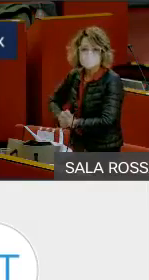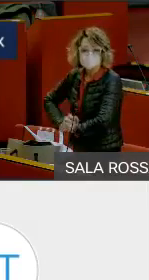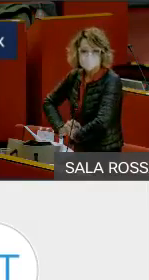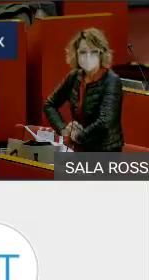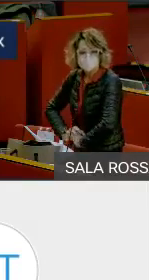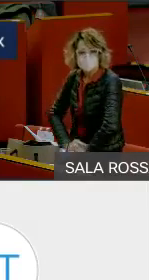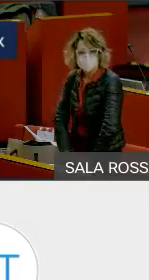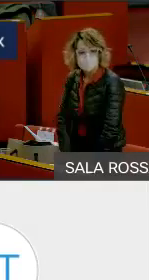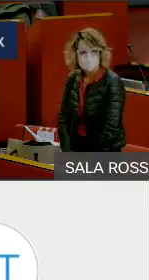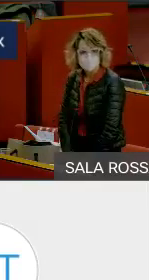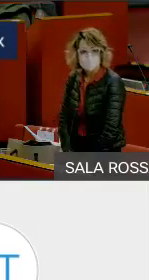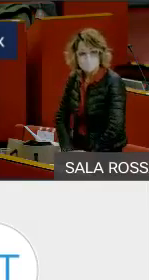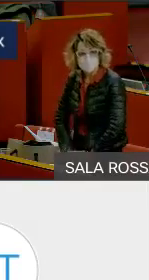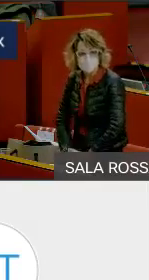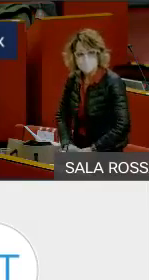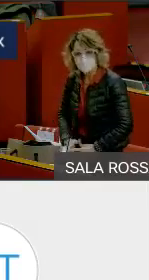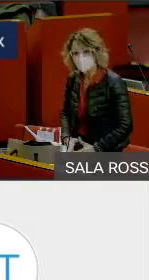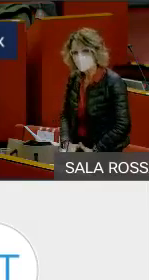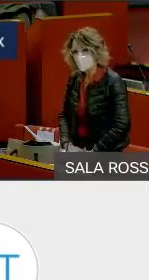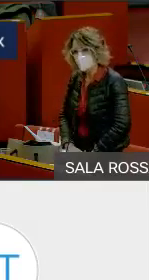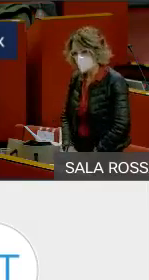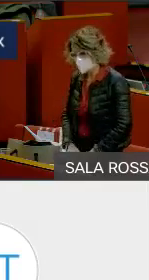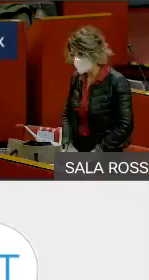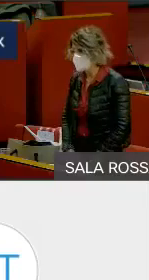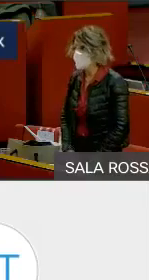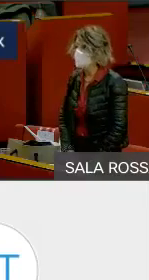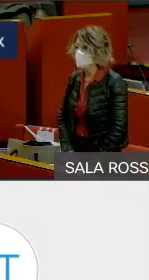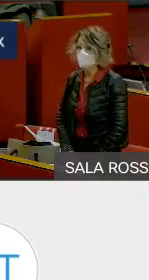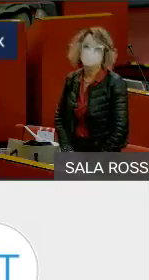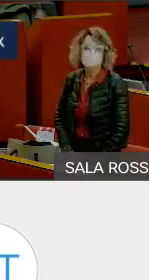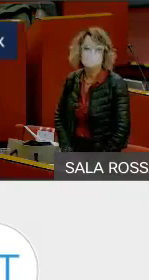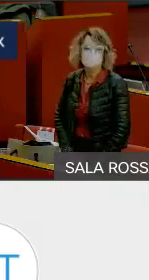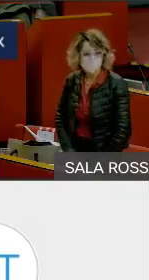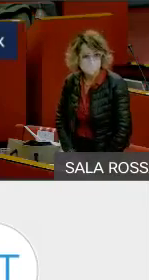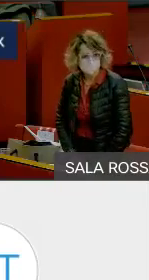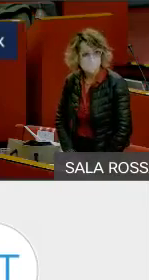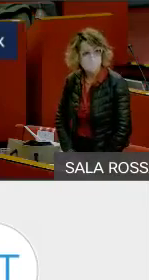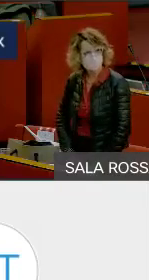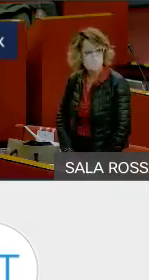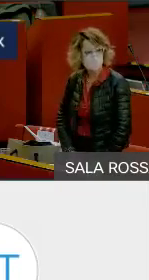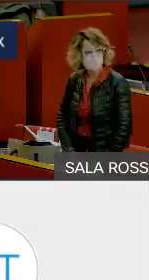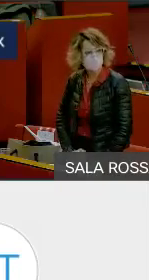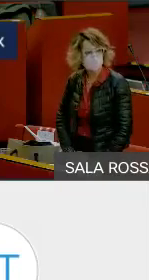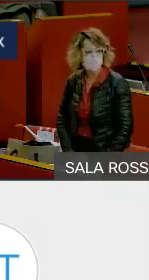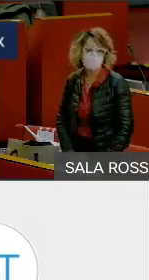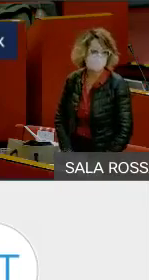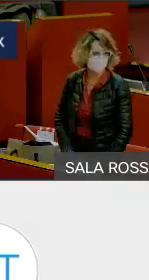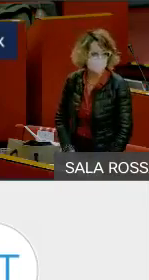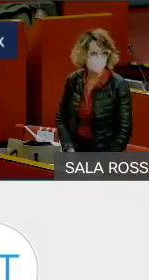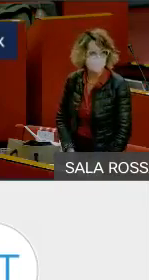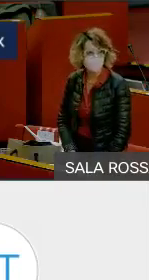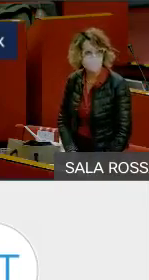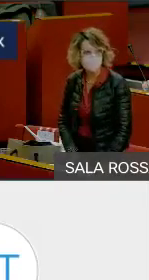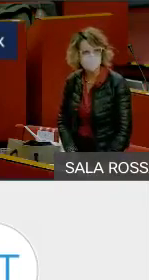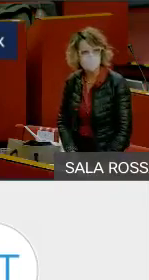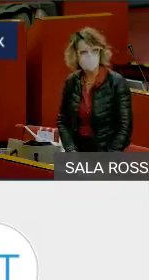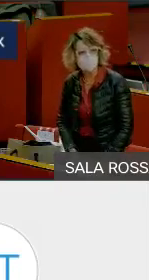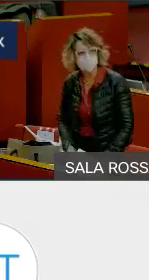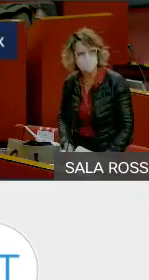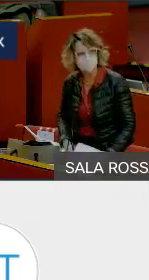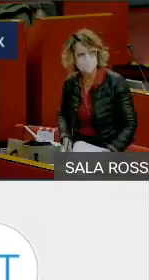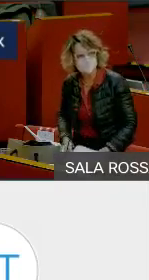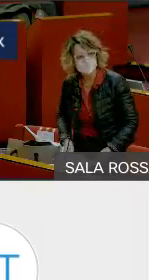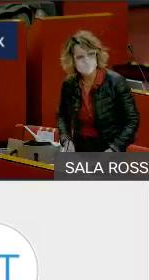cosa che davvero ci tengo a dire oggi in aula perché per me l'aula è sempre un luogo molto luogo sacro è un luogo che